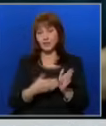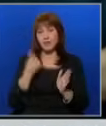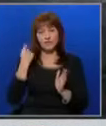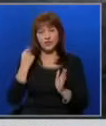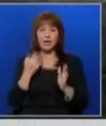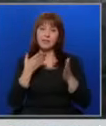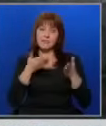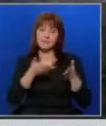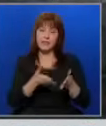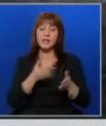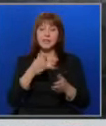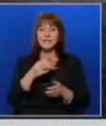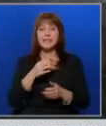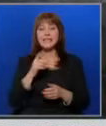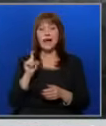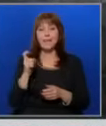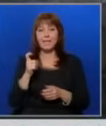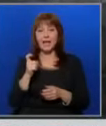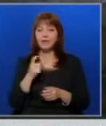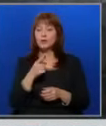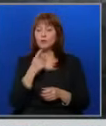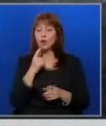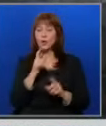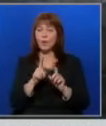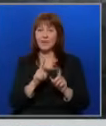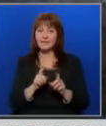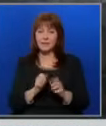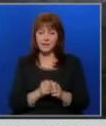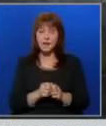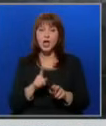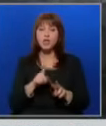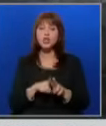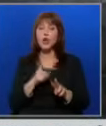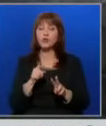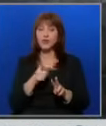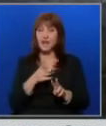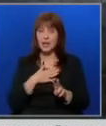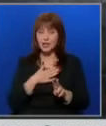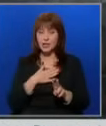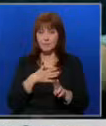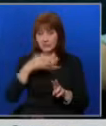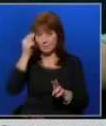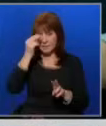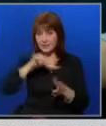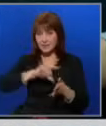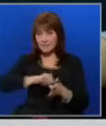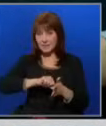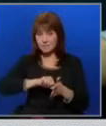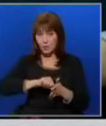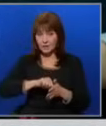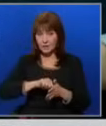госпожа Габриел. Денков коментира въпроса на вице-президента Илияна Йотова, дали имат български паспорти.